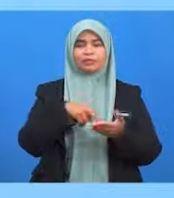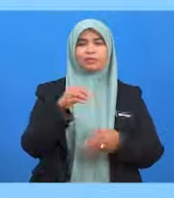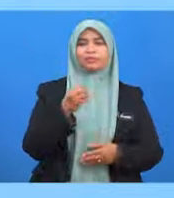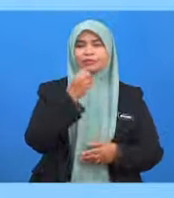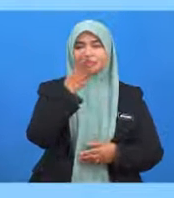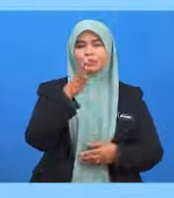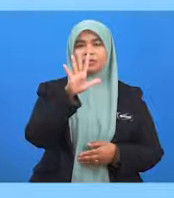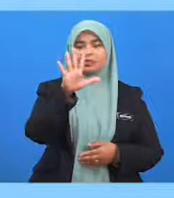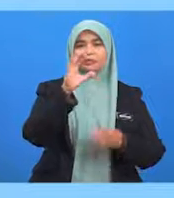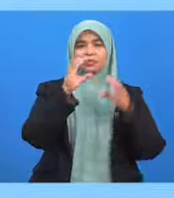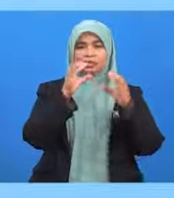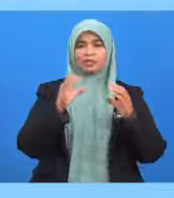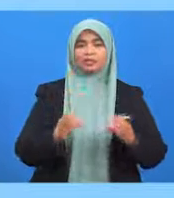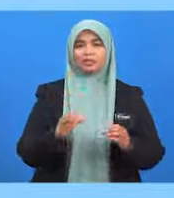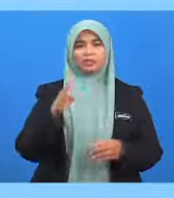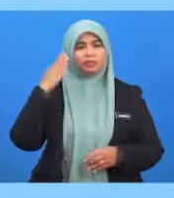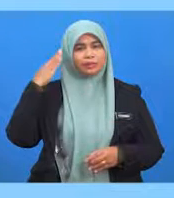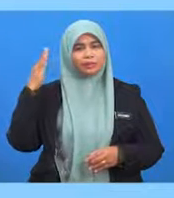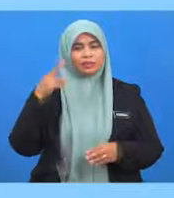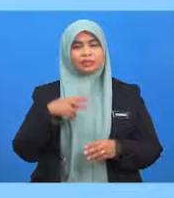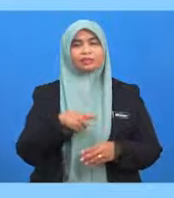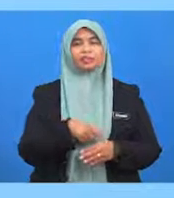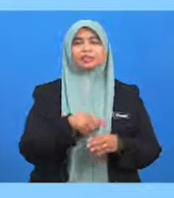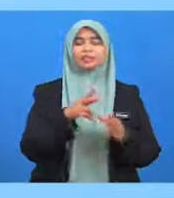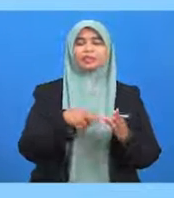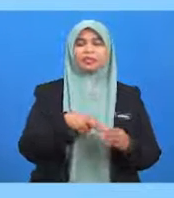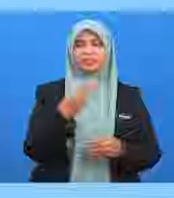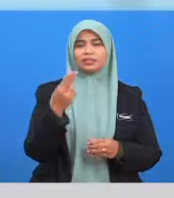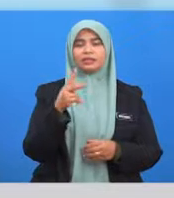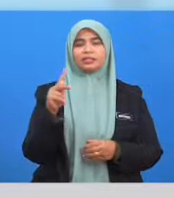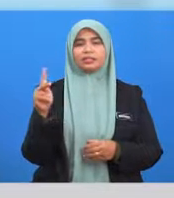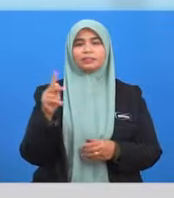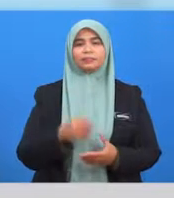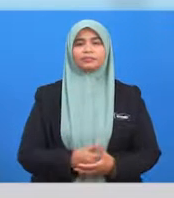Sebutkan 5 cara bunyi dihasilkan.